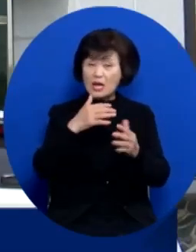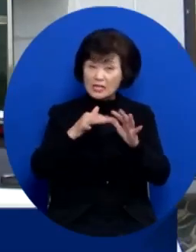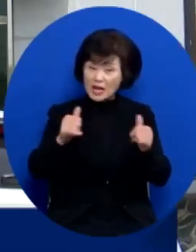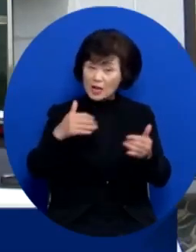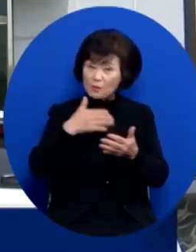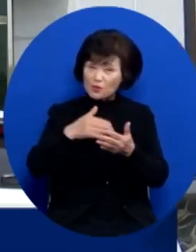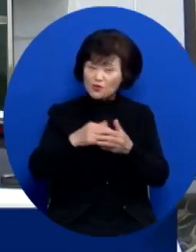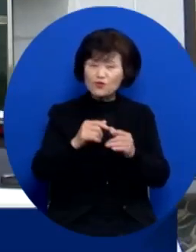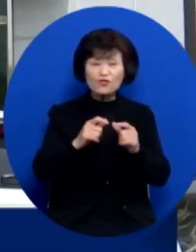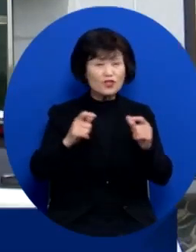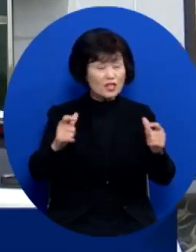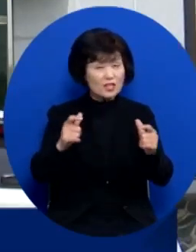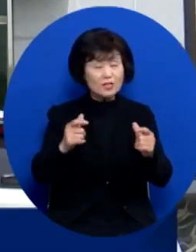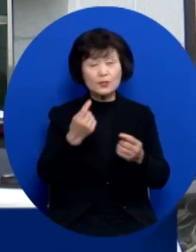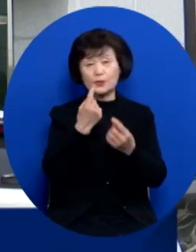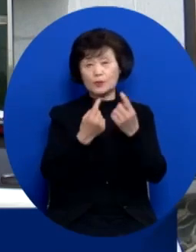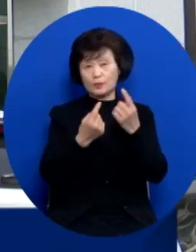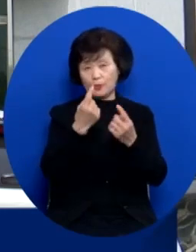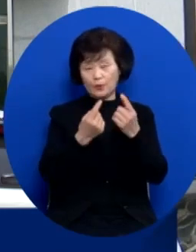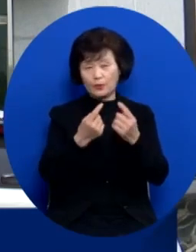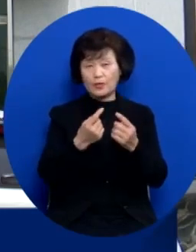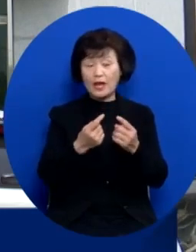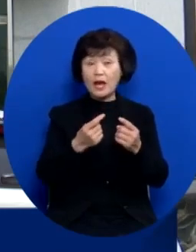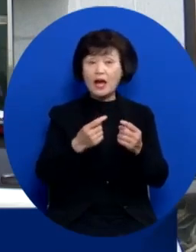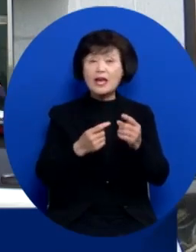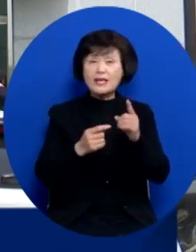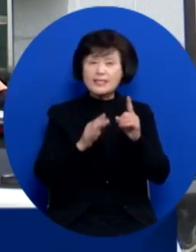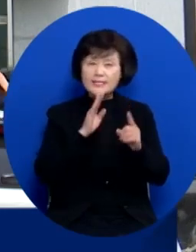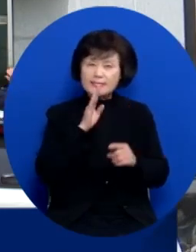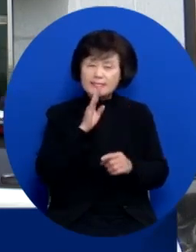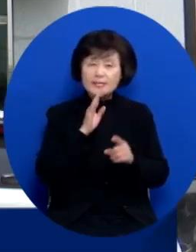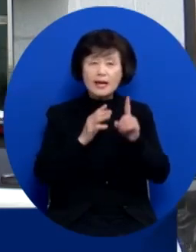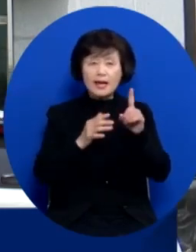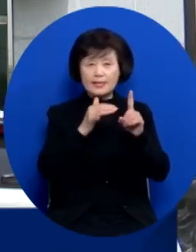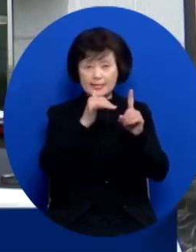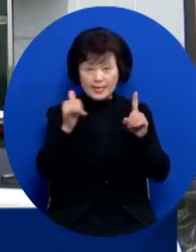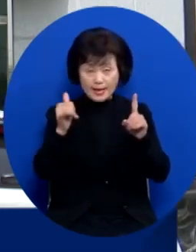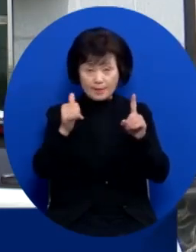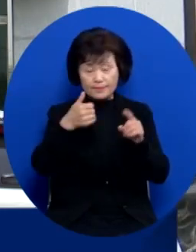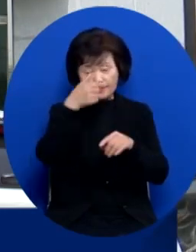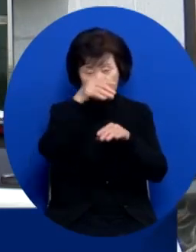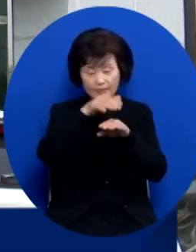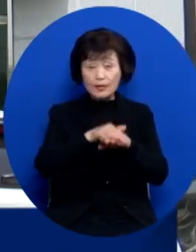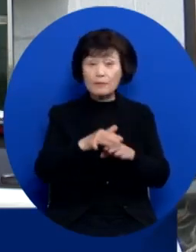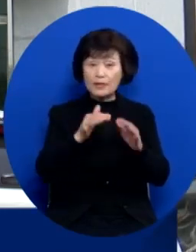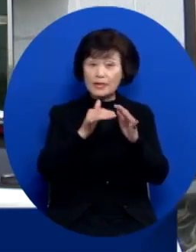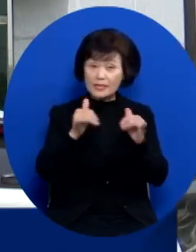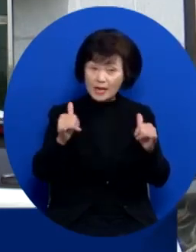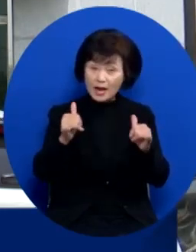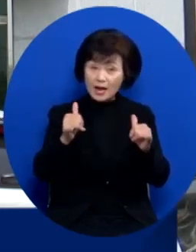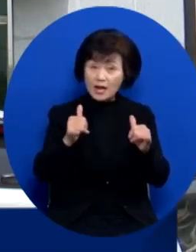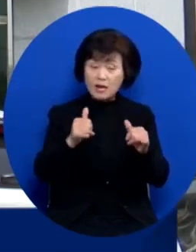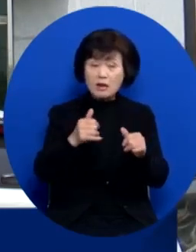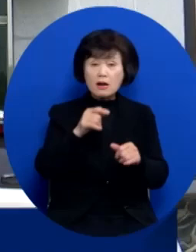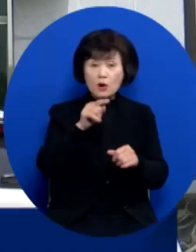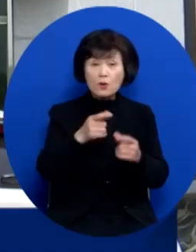그런 사역에 초점을 맞추기보다도 안으로 진짜 단단한 한 사람의 예배자와 이런 예배자가 있으므로 동네 사람들이 복을